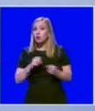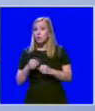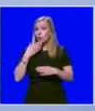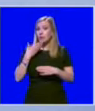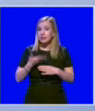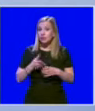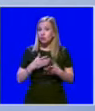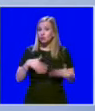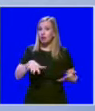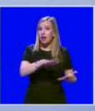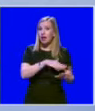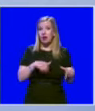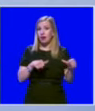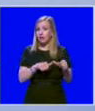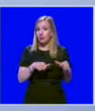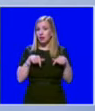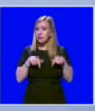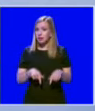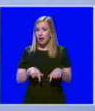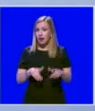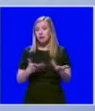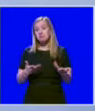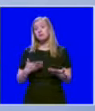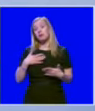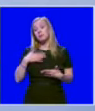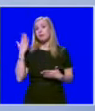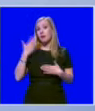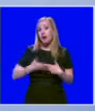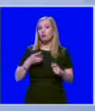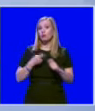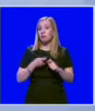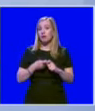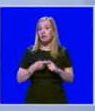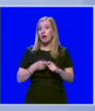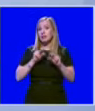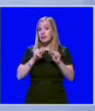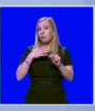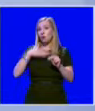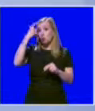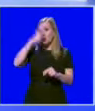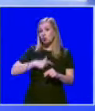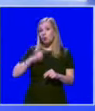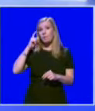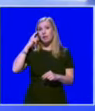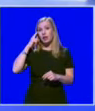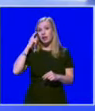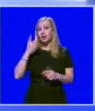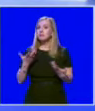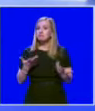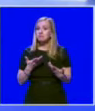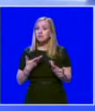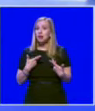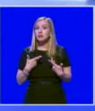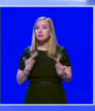на левицата. Но сега в крайна сметка те имат право да го направят. Аз ви казвам моето лично мнение. Аз съм впечатлен, че ви канят на подобен разговор,